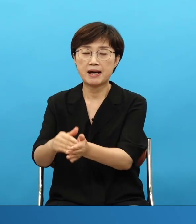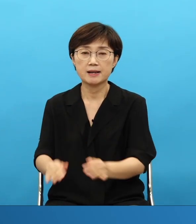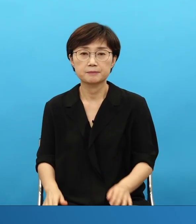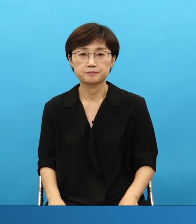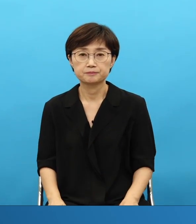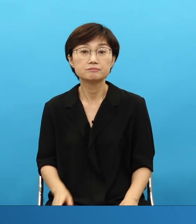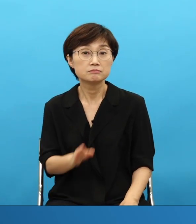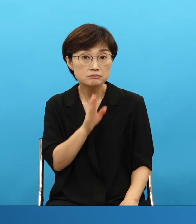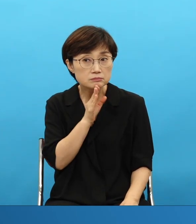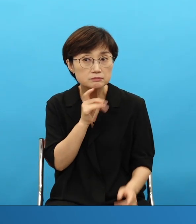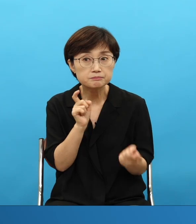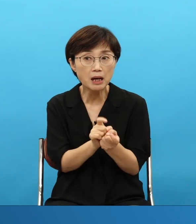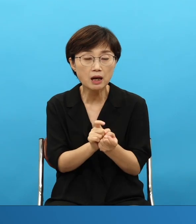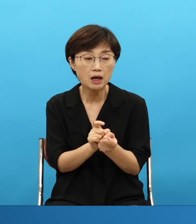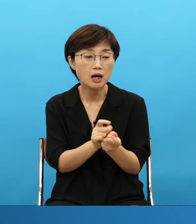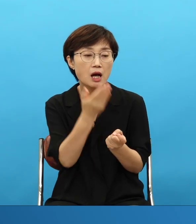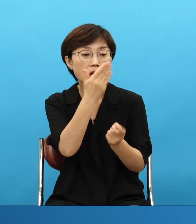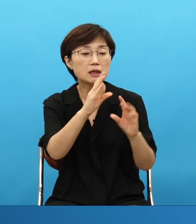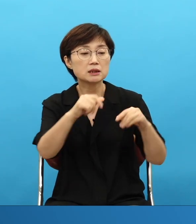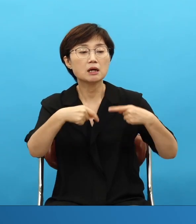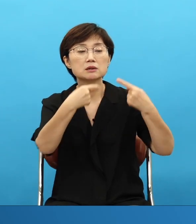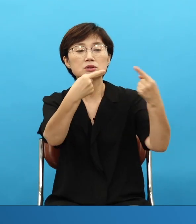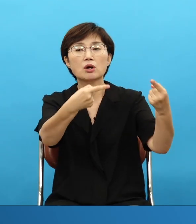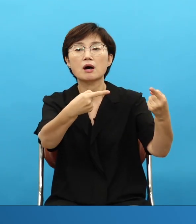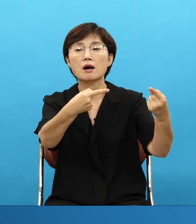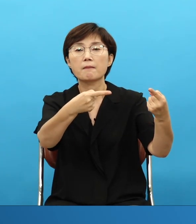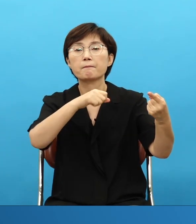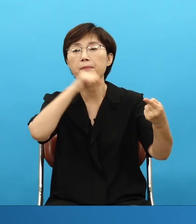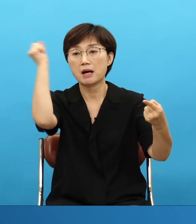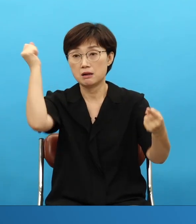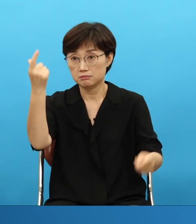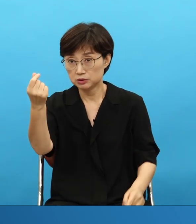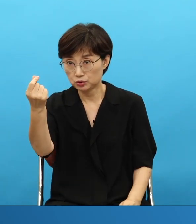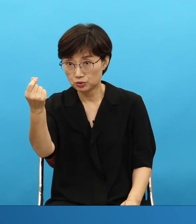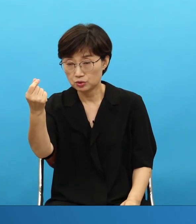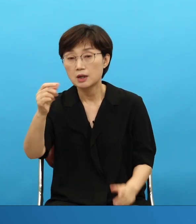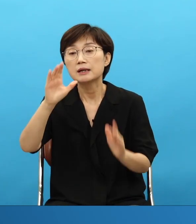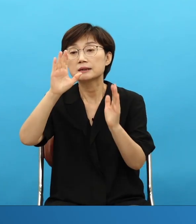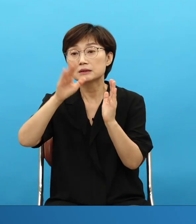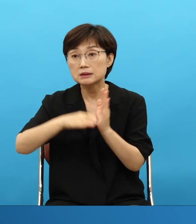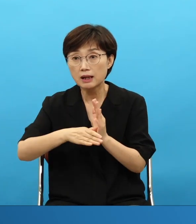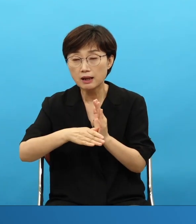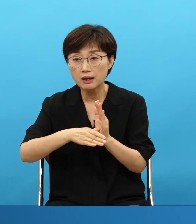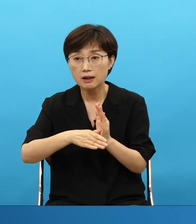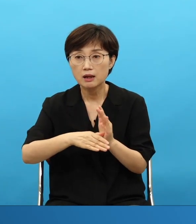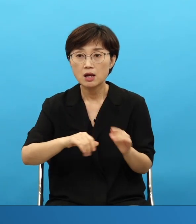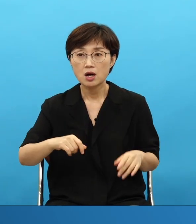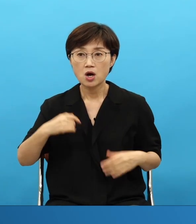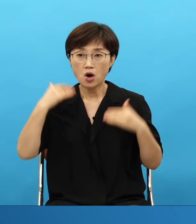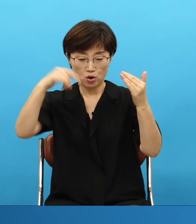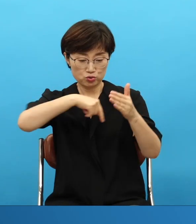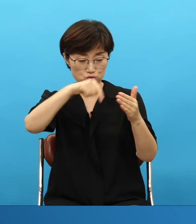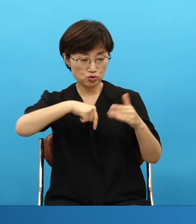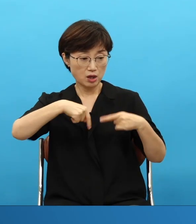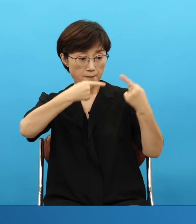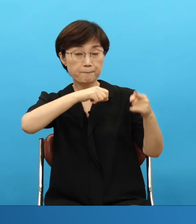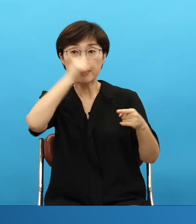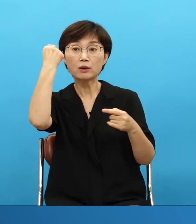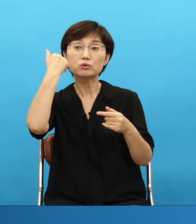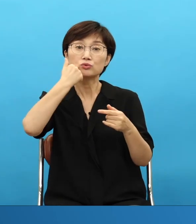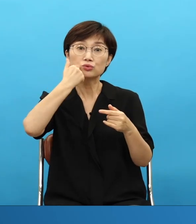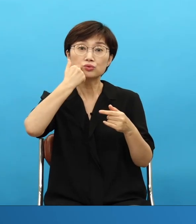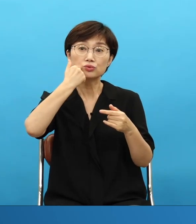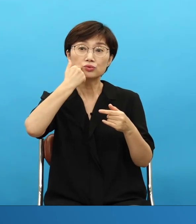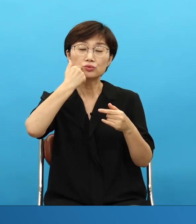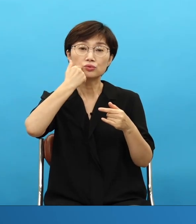가나안 땅 들어간 사람은 세 사람밖에 없어요. There are only 3 people who entered the land of Canaan. 여호수아, 갈렙,